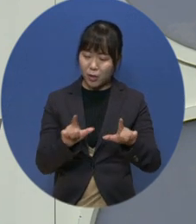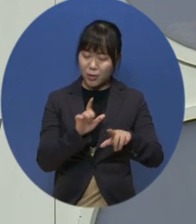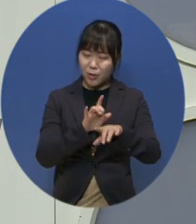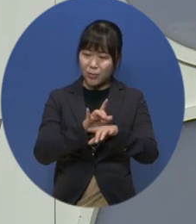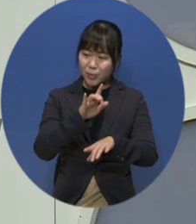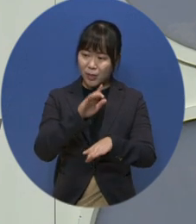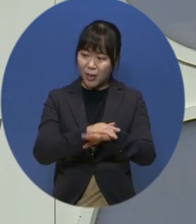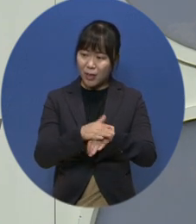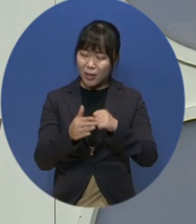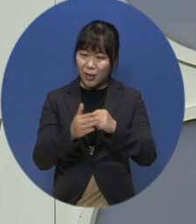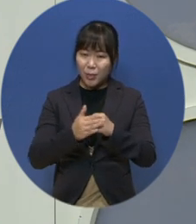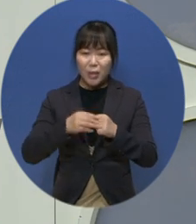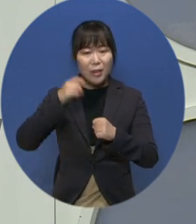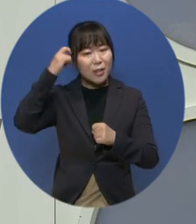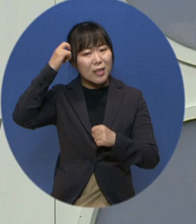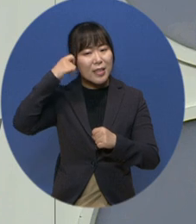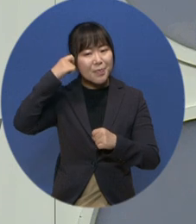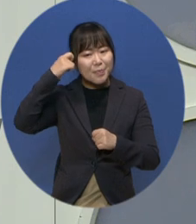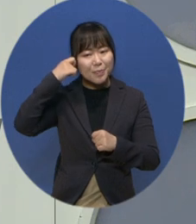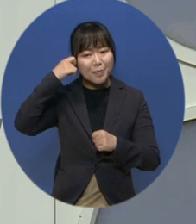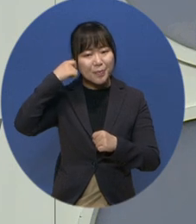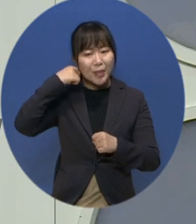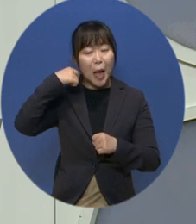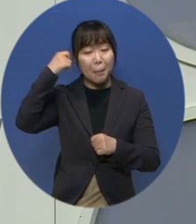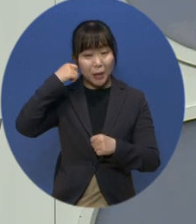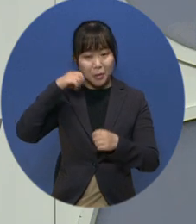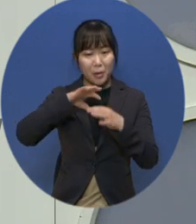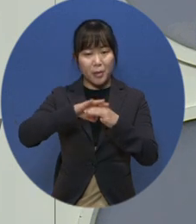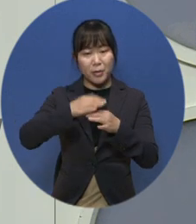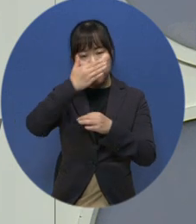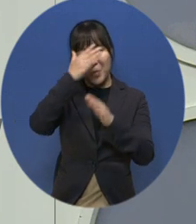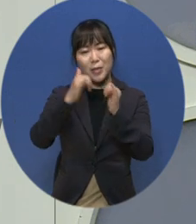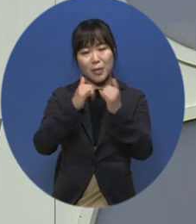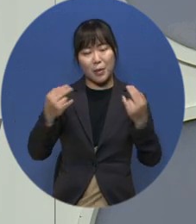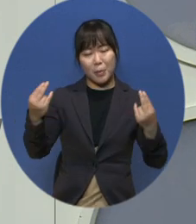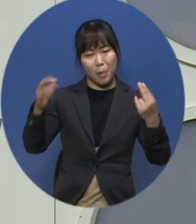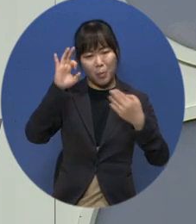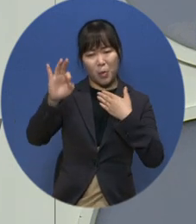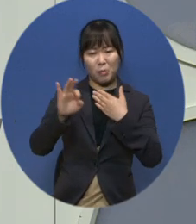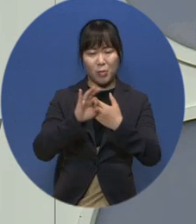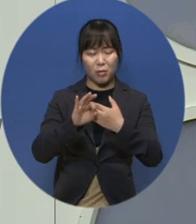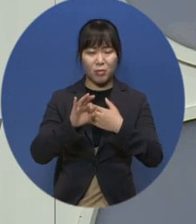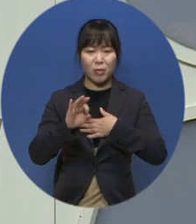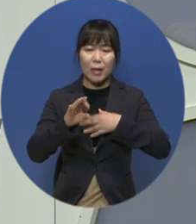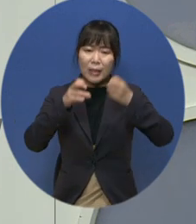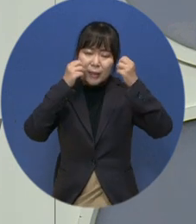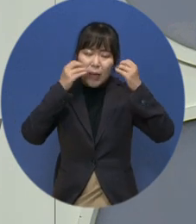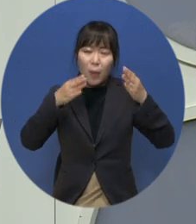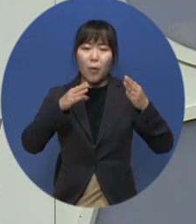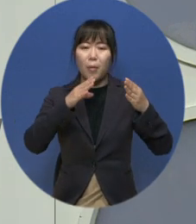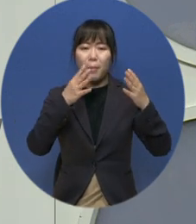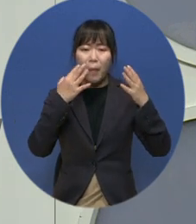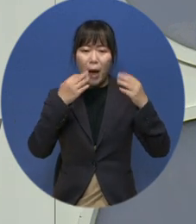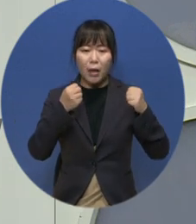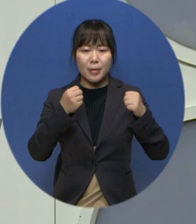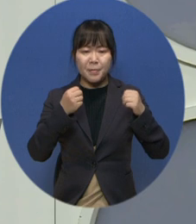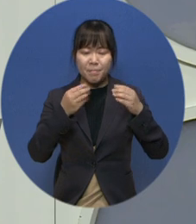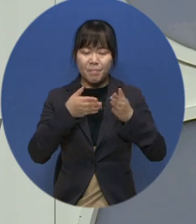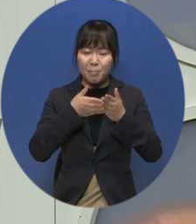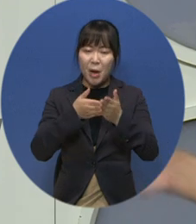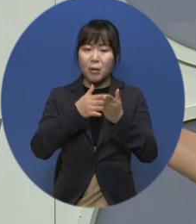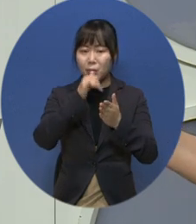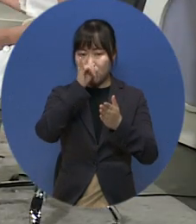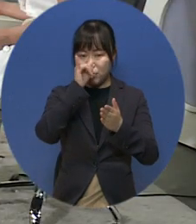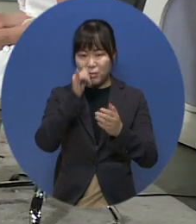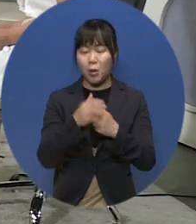감각적인 면에서는 오히려 젊은 친구들보다 어떤 때는 굉장히 새로운 걸 많이 이렇게 제시하기도 하는데.